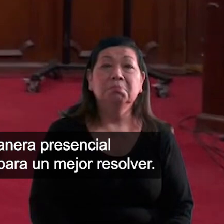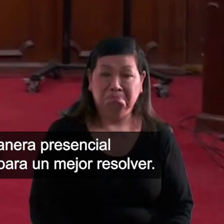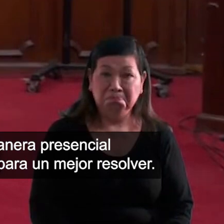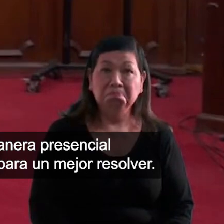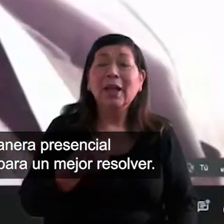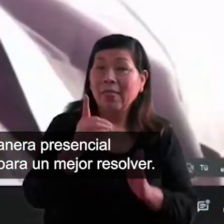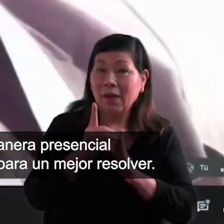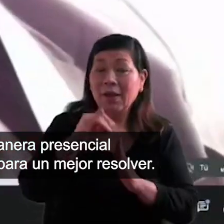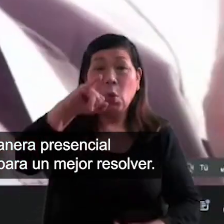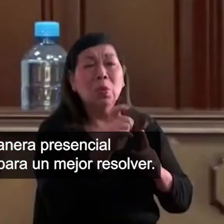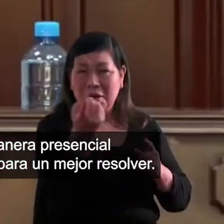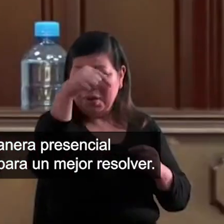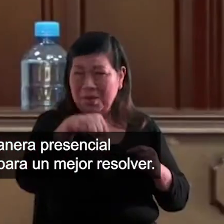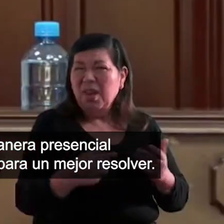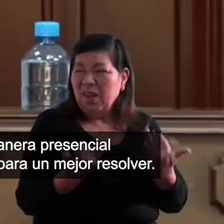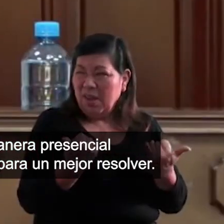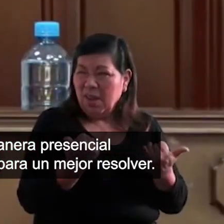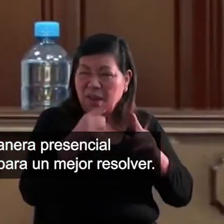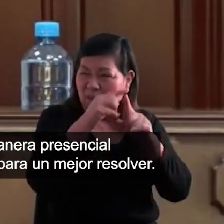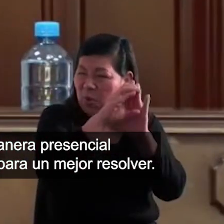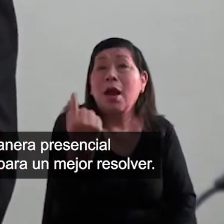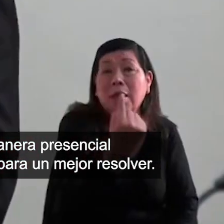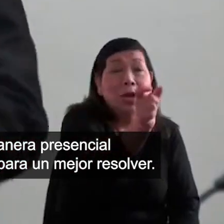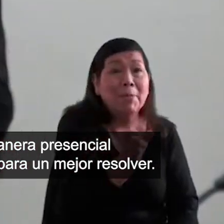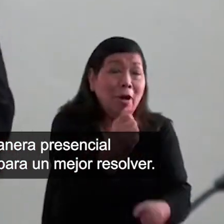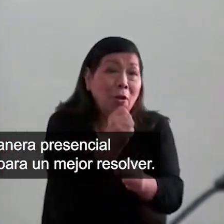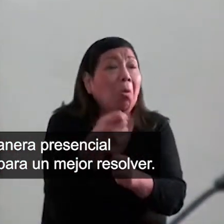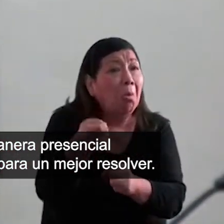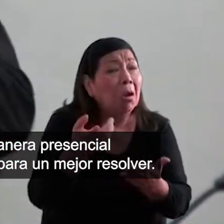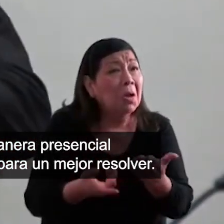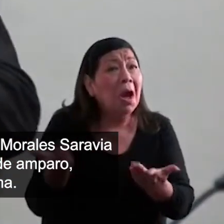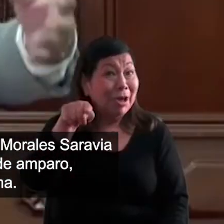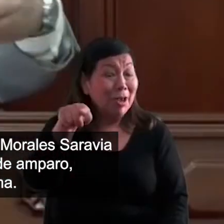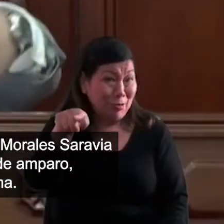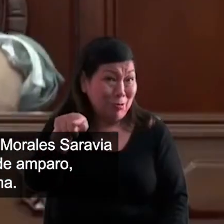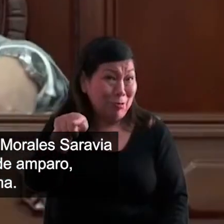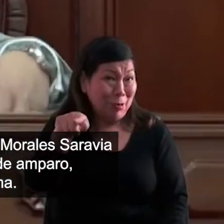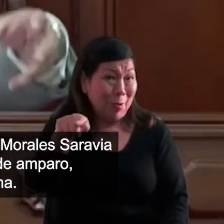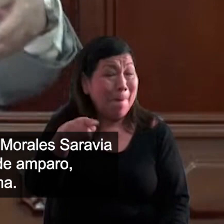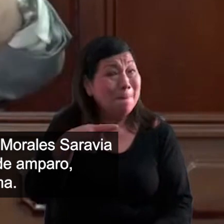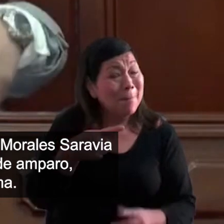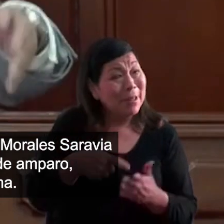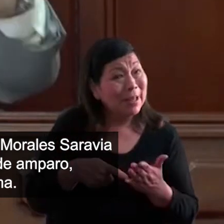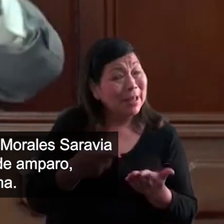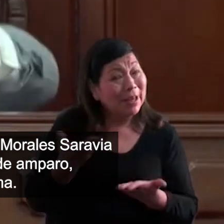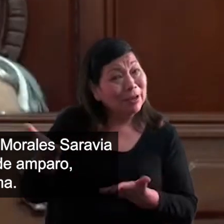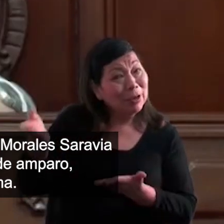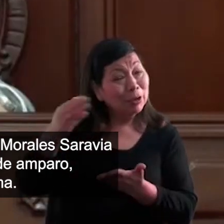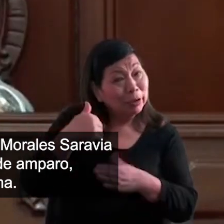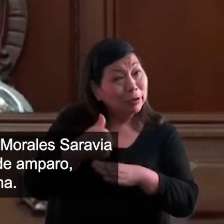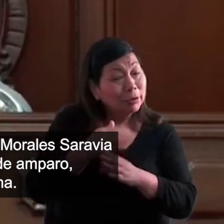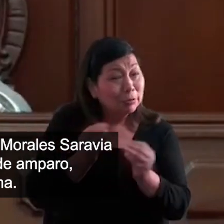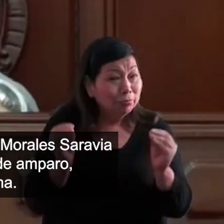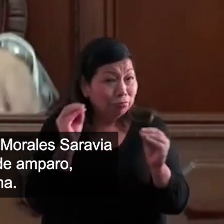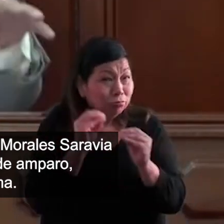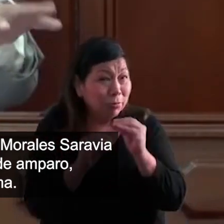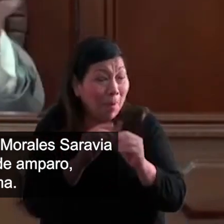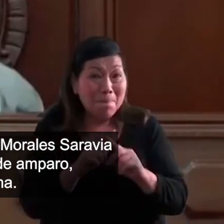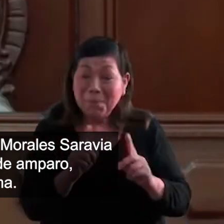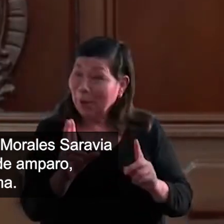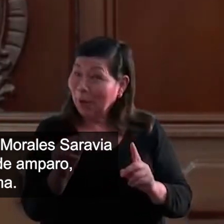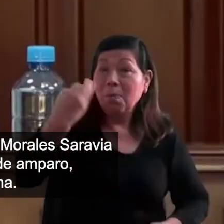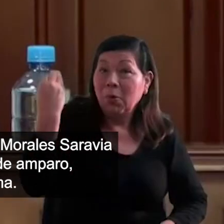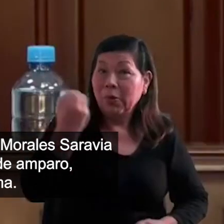kikin tribunalpi, wakinñataq sun likantakama. Iskay kaq salapim huñuykanakunku Gustavo